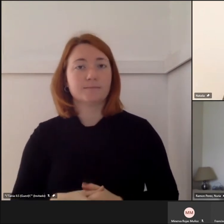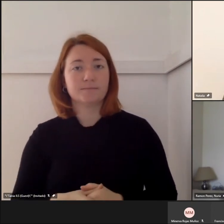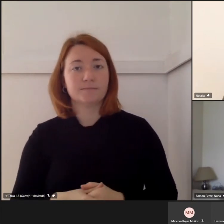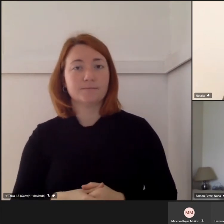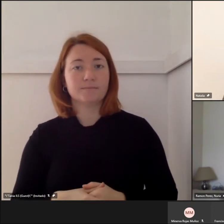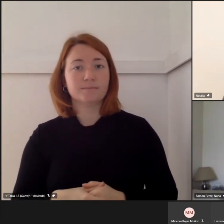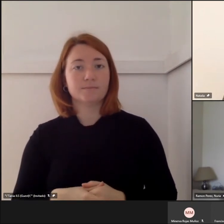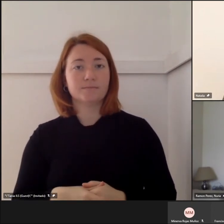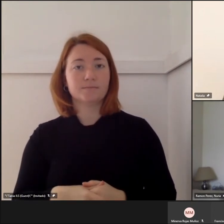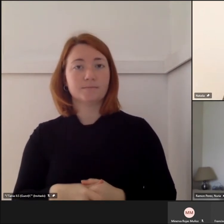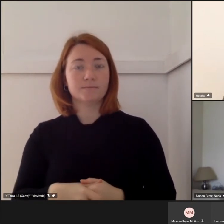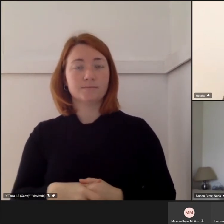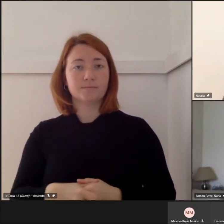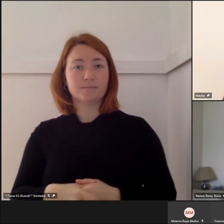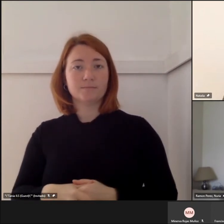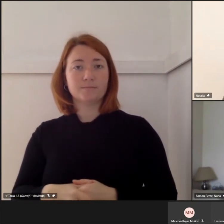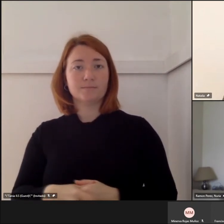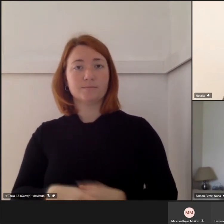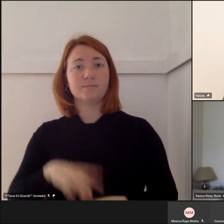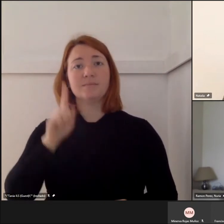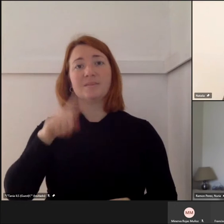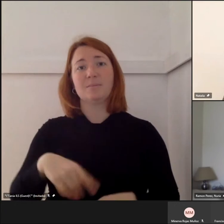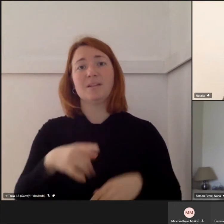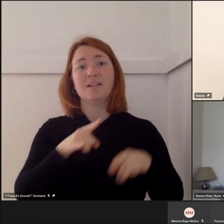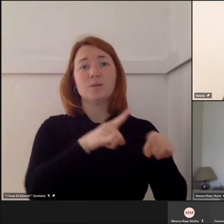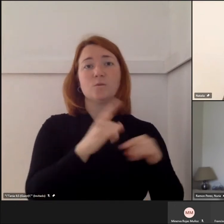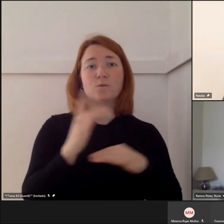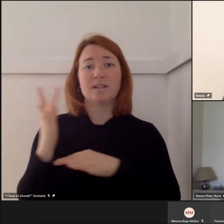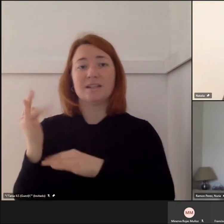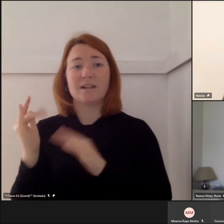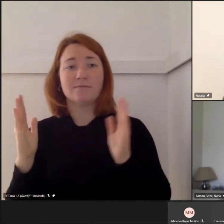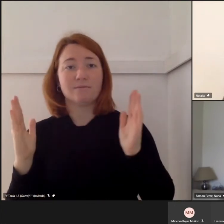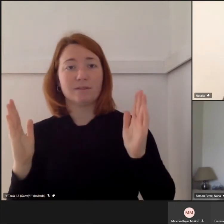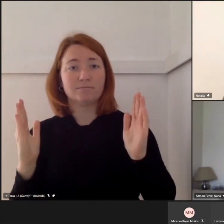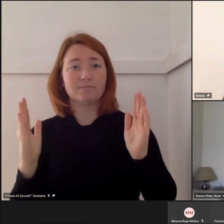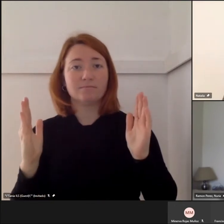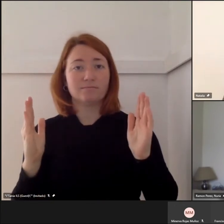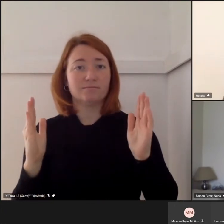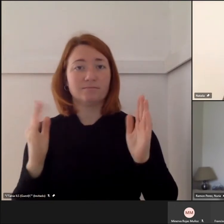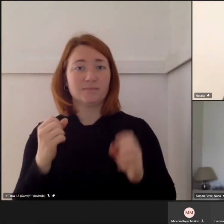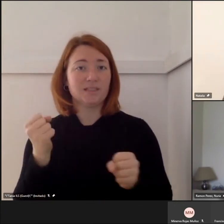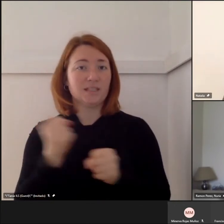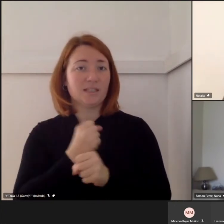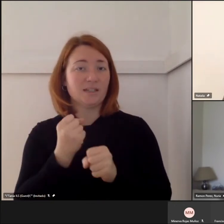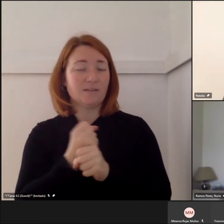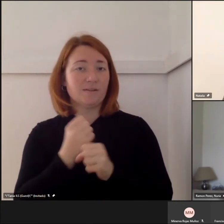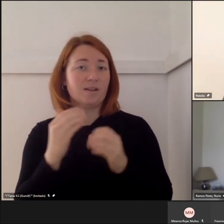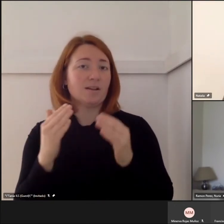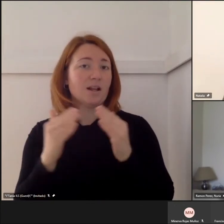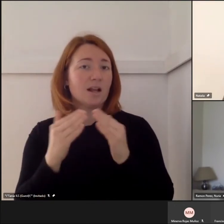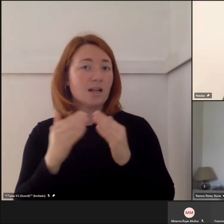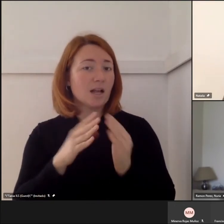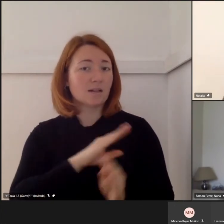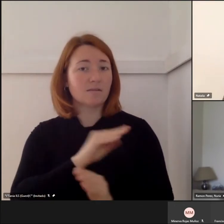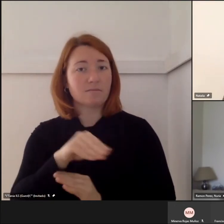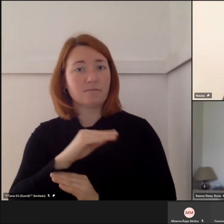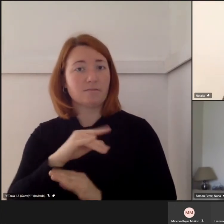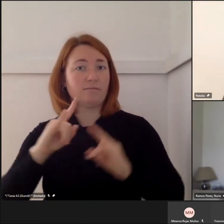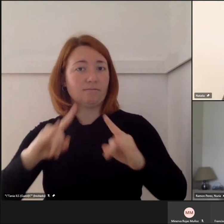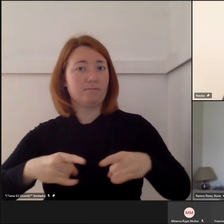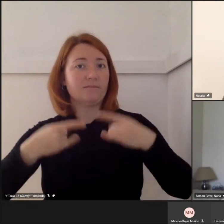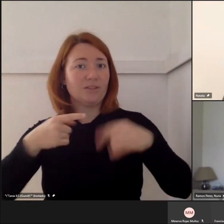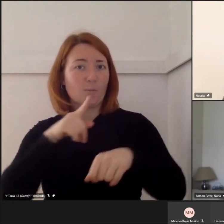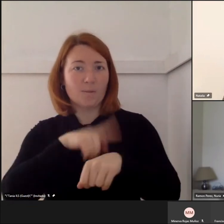doncs, les dones dediquen el doble de temps a les feines de la llar que els homes, no? Per tant,